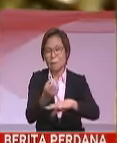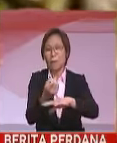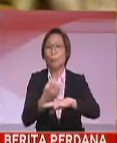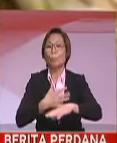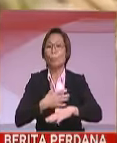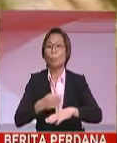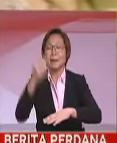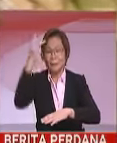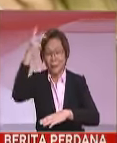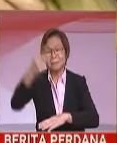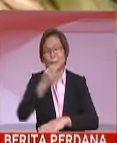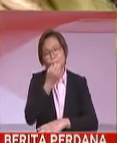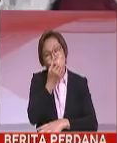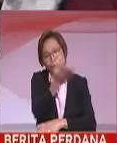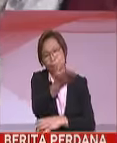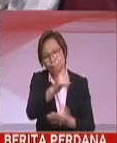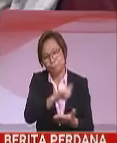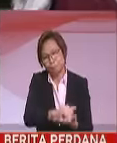Kelantan.